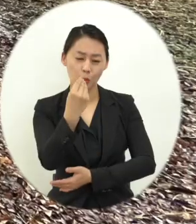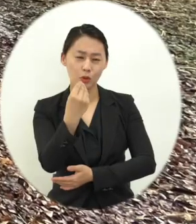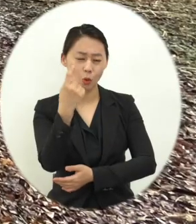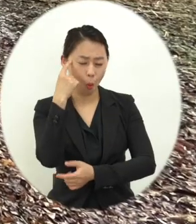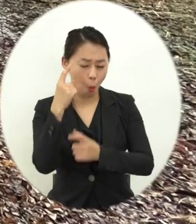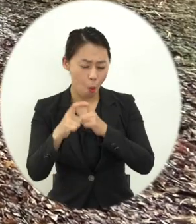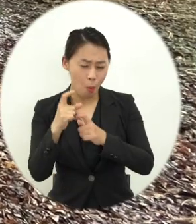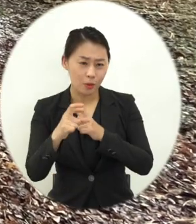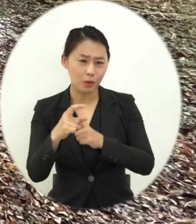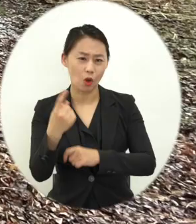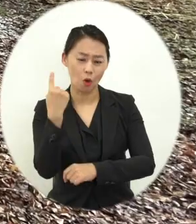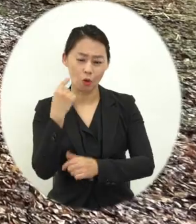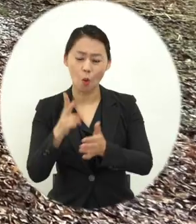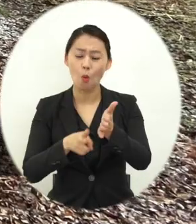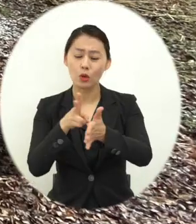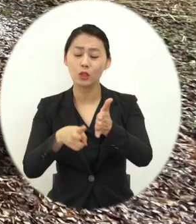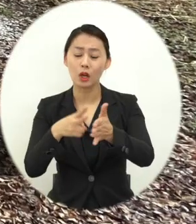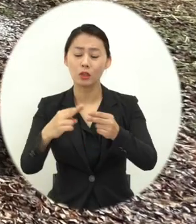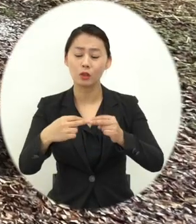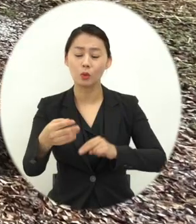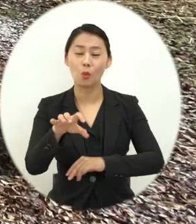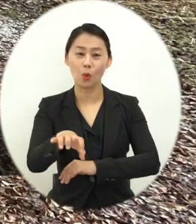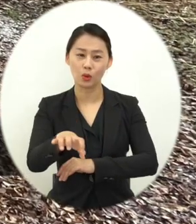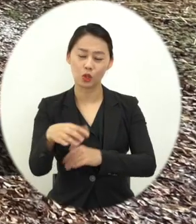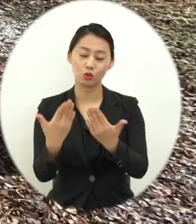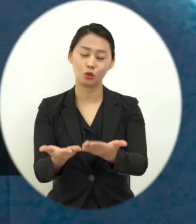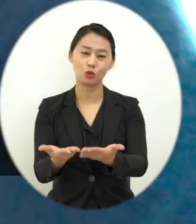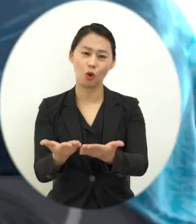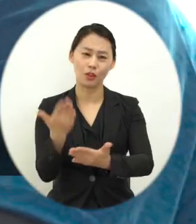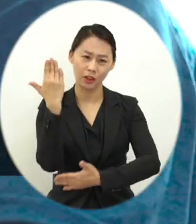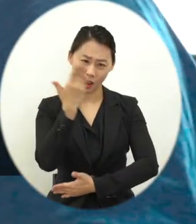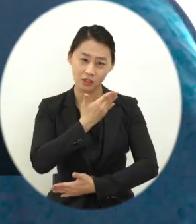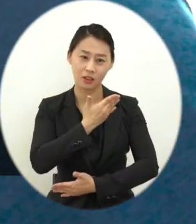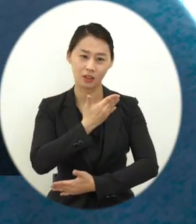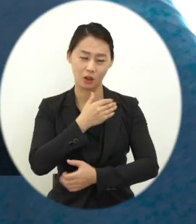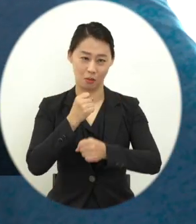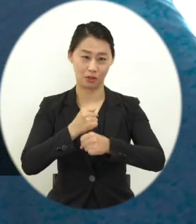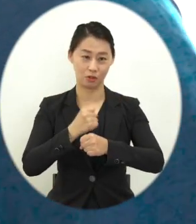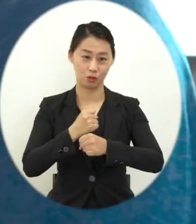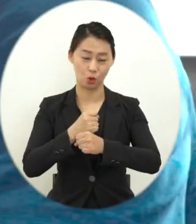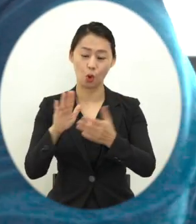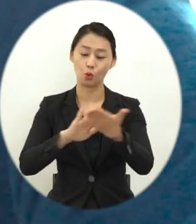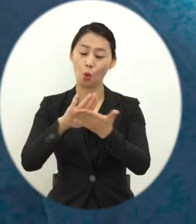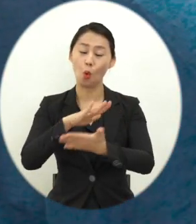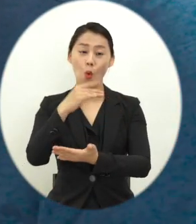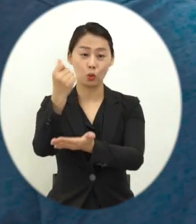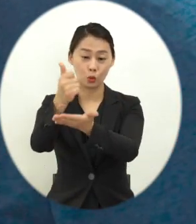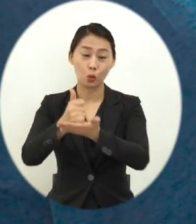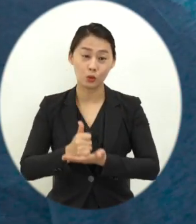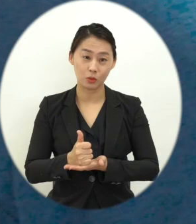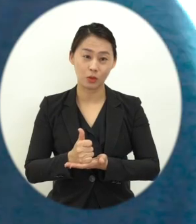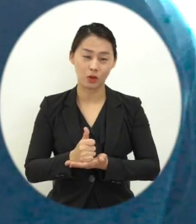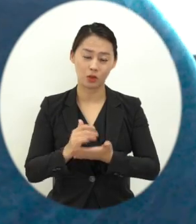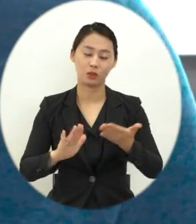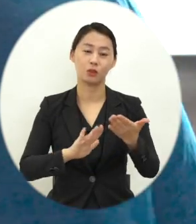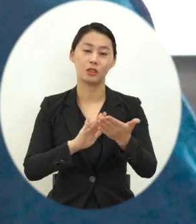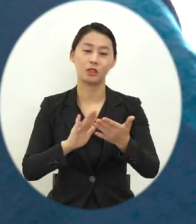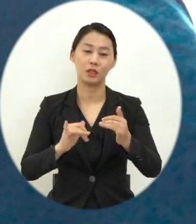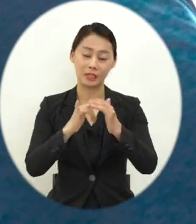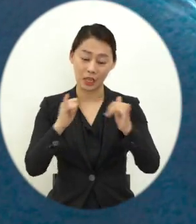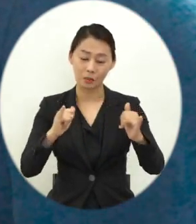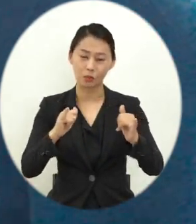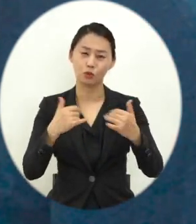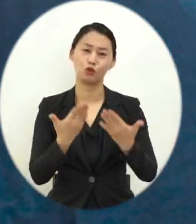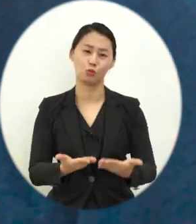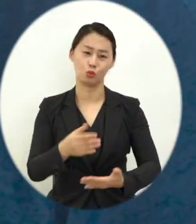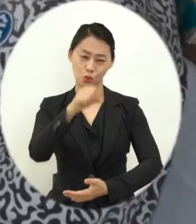게 우리 마을 여기 기찻길 있어. 그 휴게실이 낡아가지고 거는 좀 깨끗하게 치워가지고 우리 동네 놀러오는 그 손님들이랑 우리 동네 사람들이